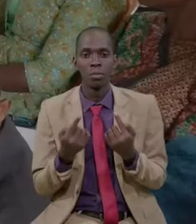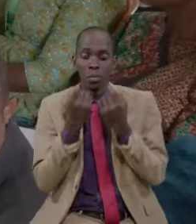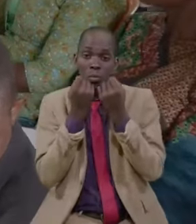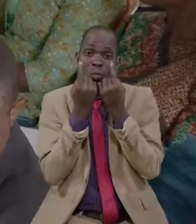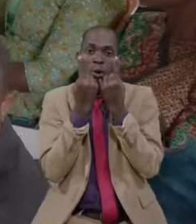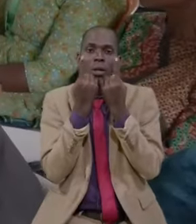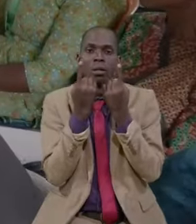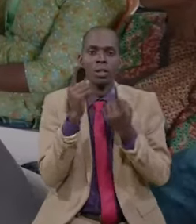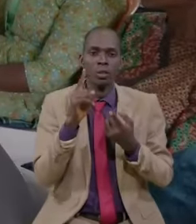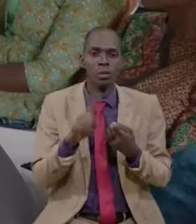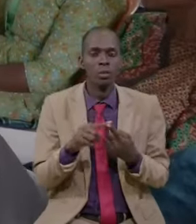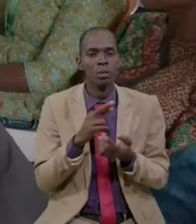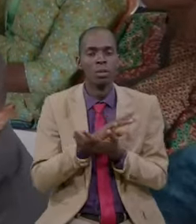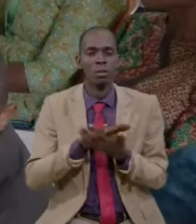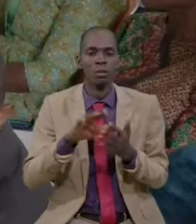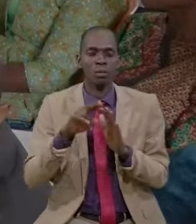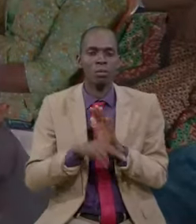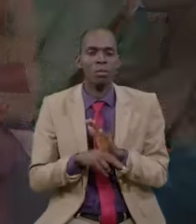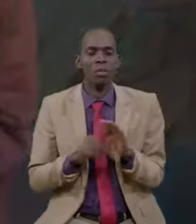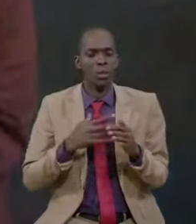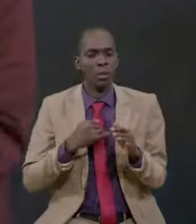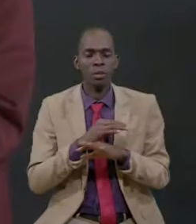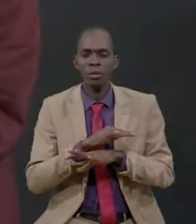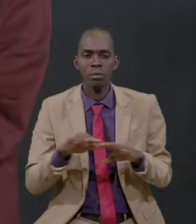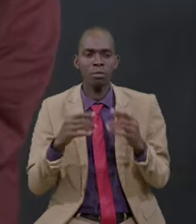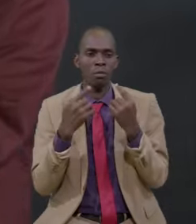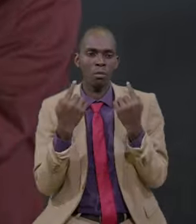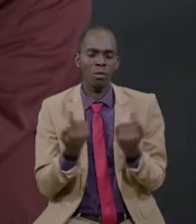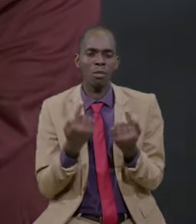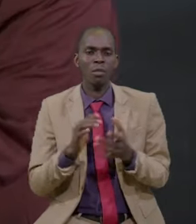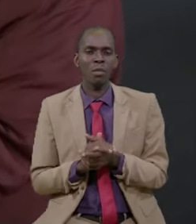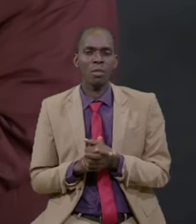Revenez à vous-même et ne péchez pas.